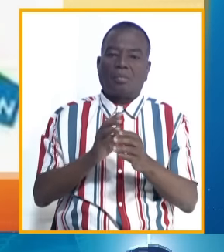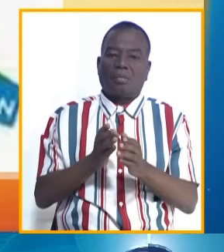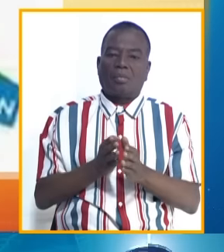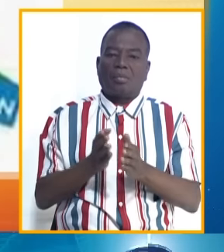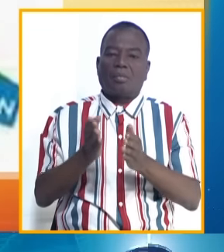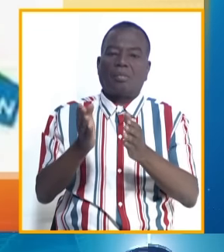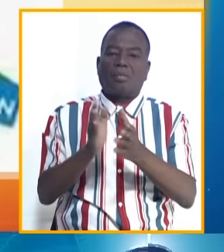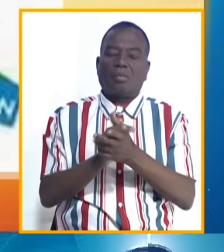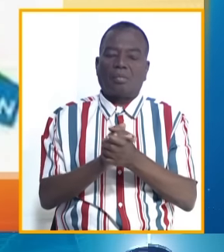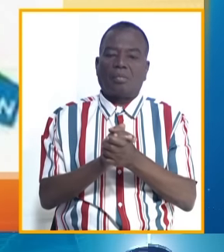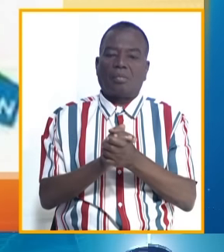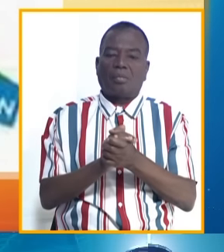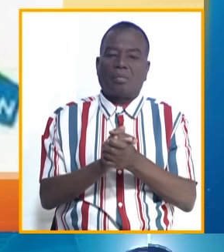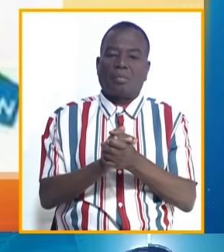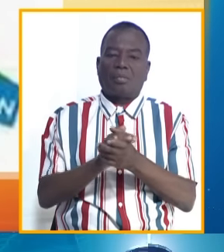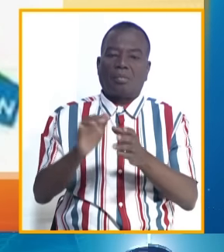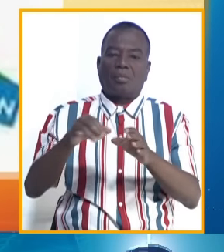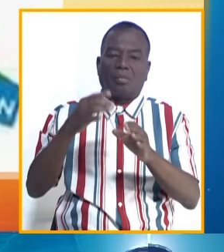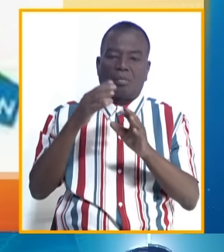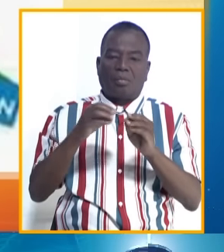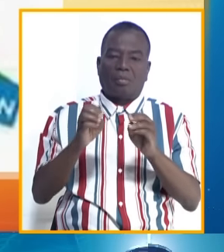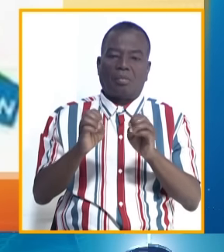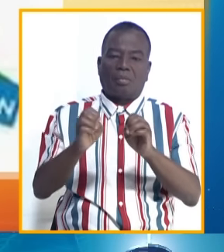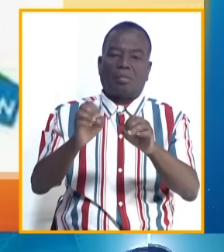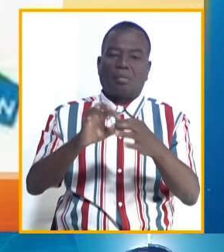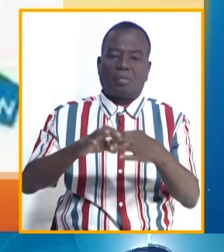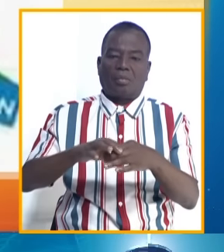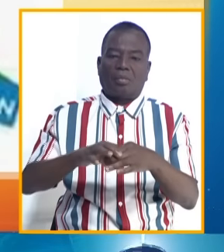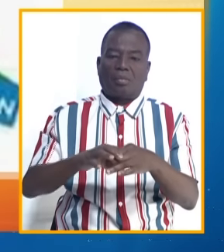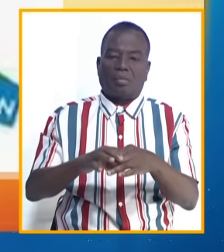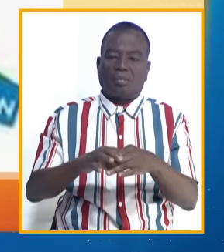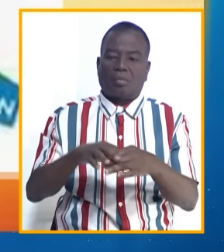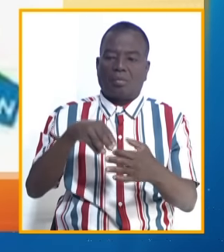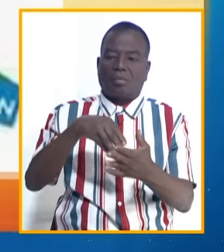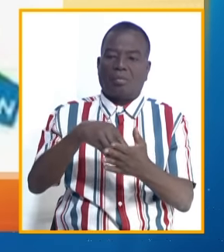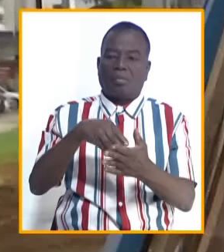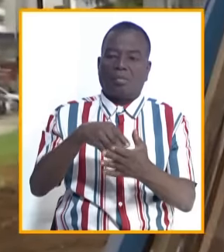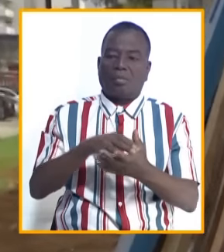qui a favorisé en terre ivoirienne l'implémentation de la médecine nucléaire.